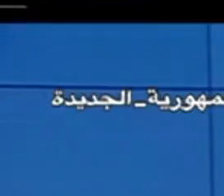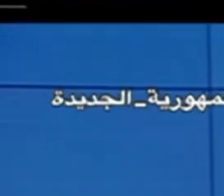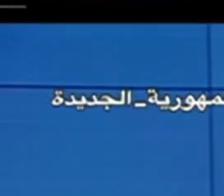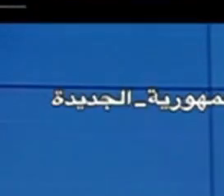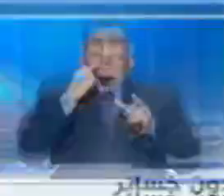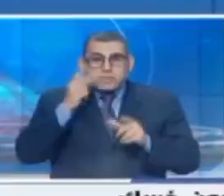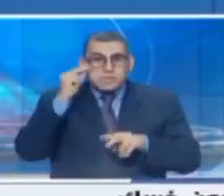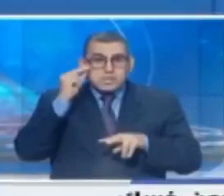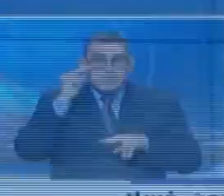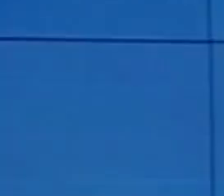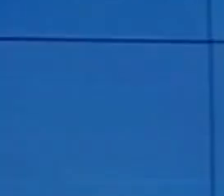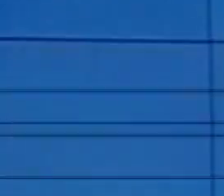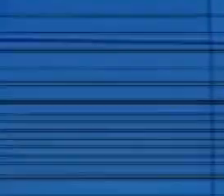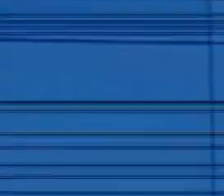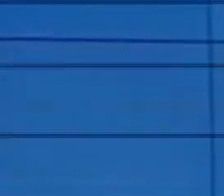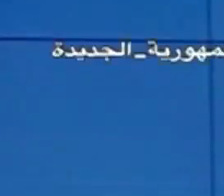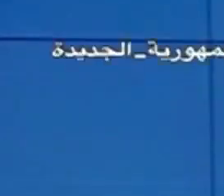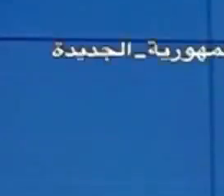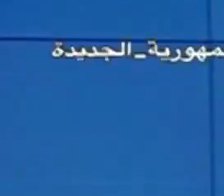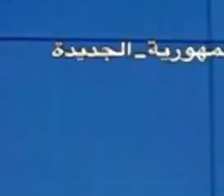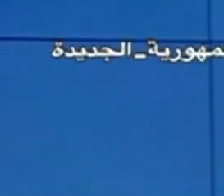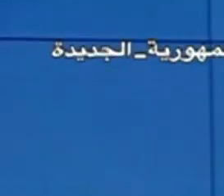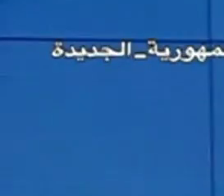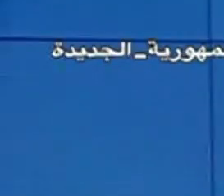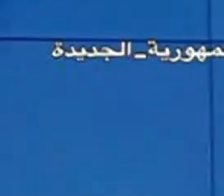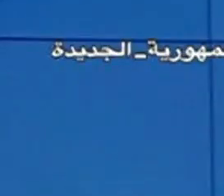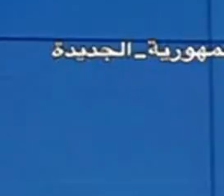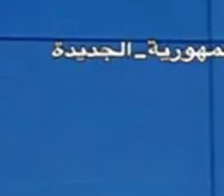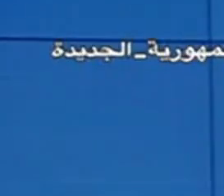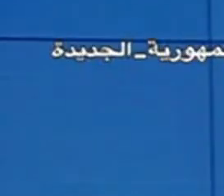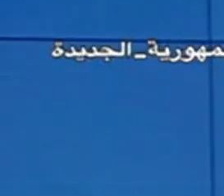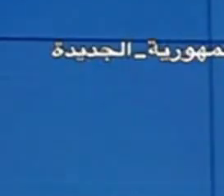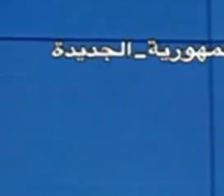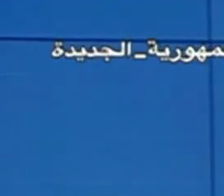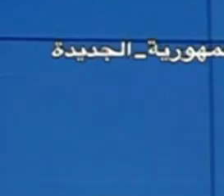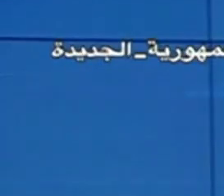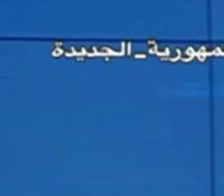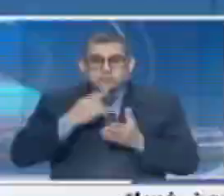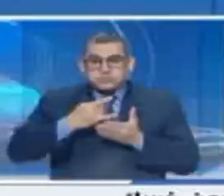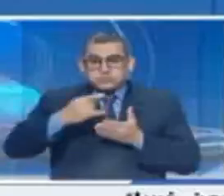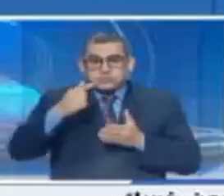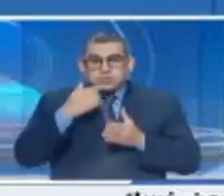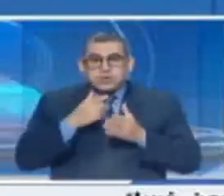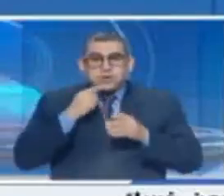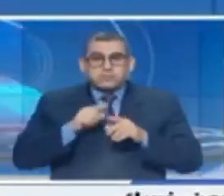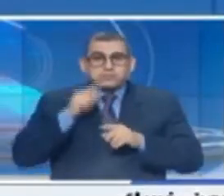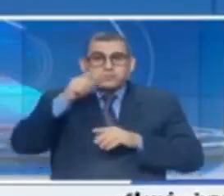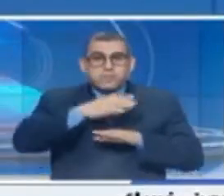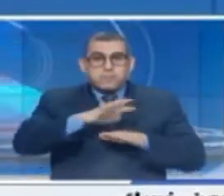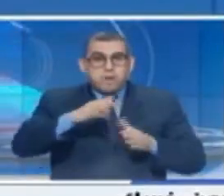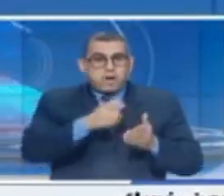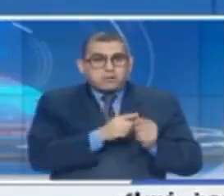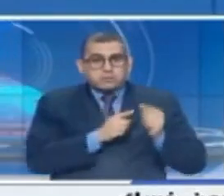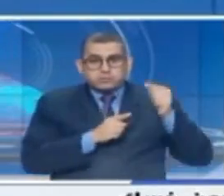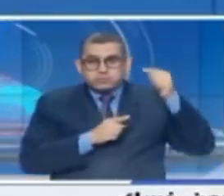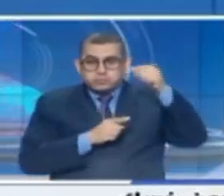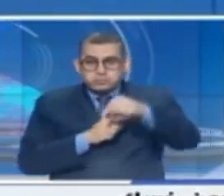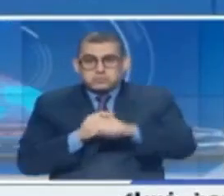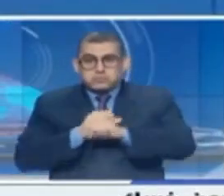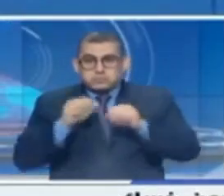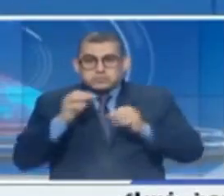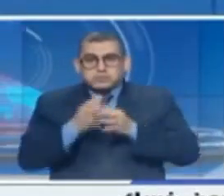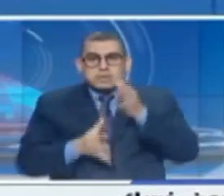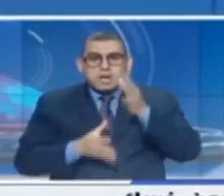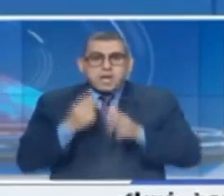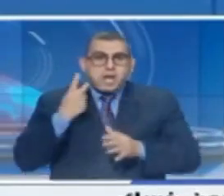أن الاحتلال الإسرائيلي حط الحاويات في الميناء الحي بهجوم صاروخي من اتجاه البحر المتوسط، مما أدى إلى